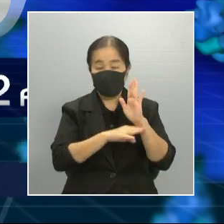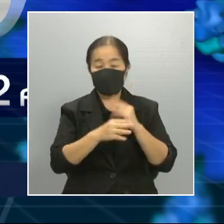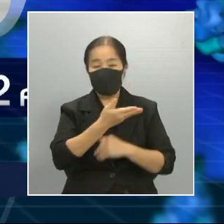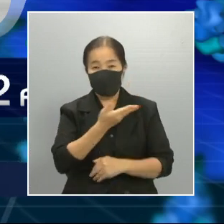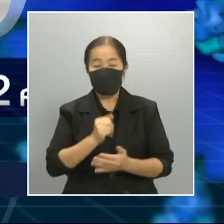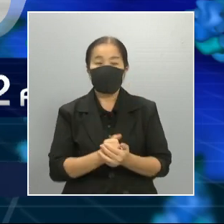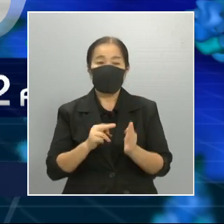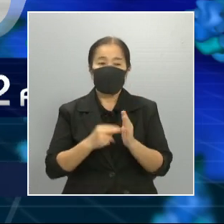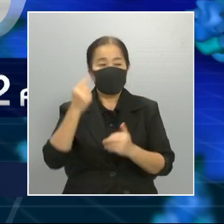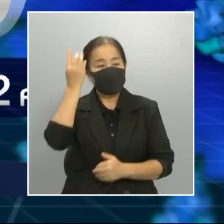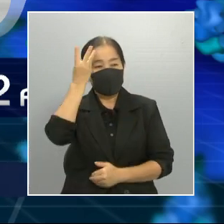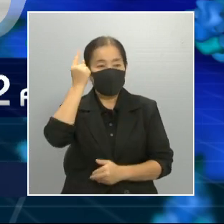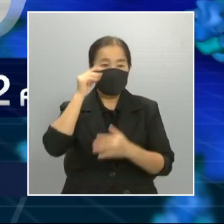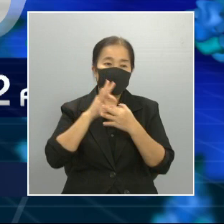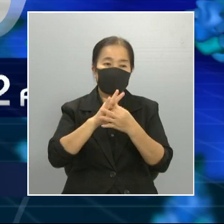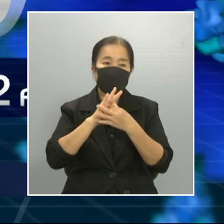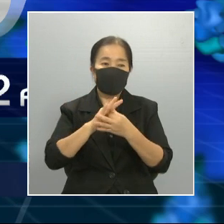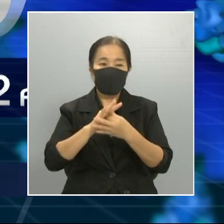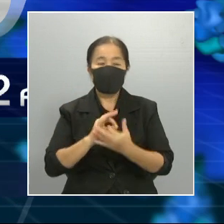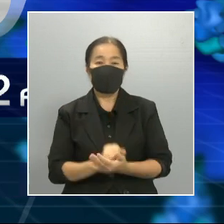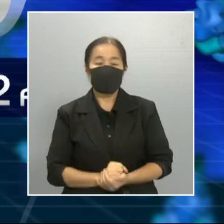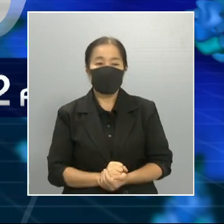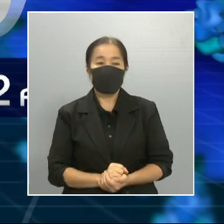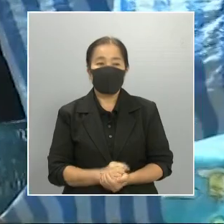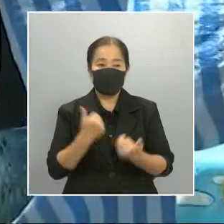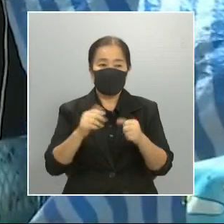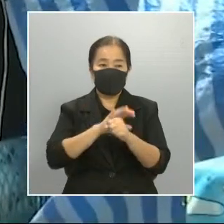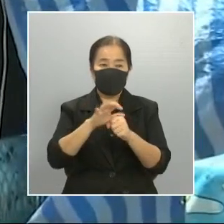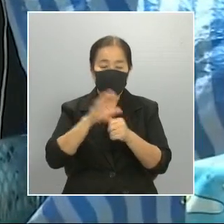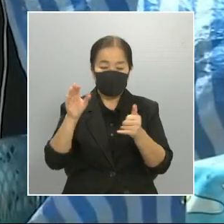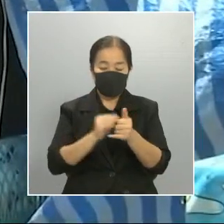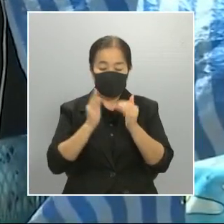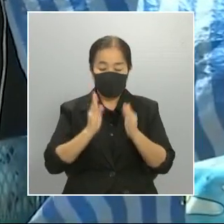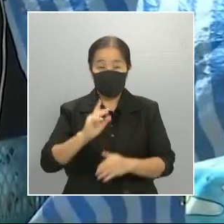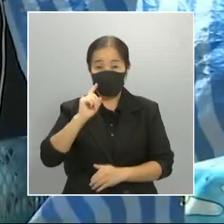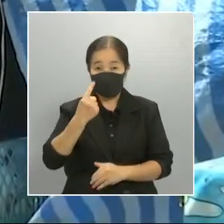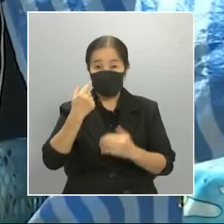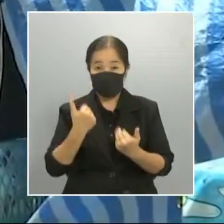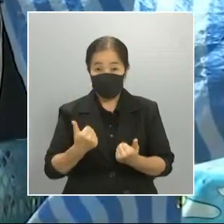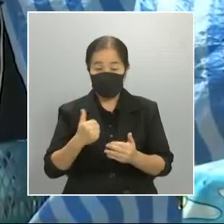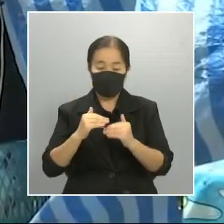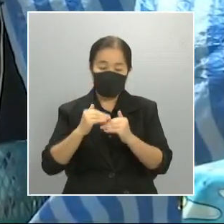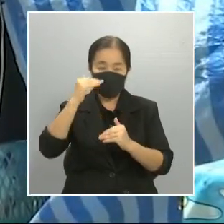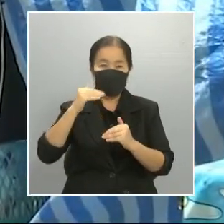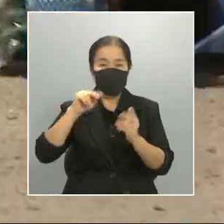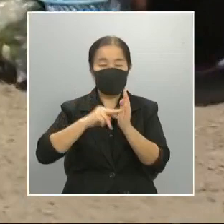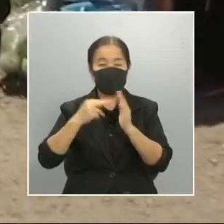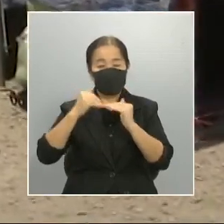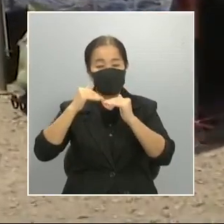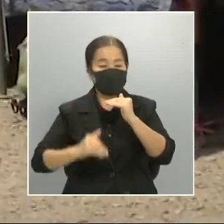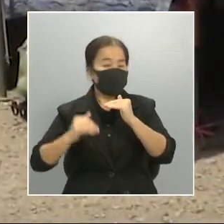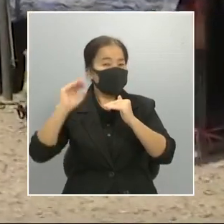น่ากังวลใจจริงๆนะครับมีตัวเลขผู้ติดเชื้อรายใหม่นะที่พุ่งสูงเนี่ยไม่มีแนวโน้มลดลงเลยนะฮะ